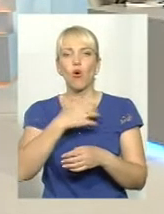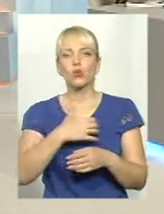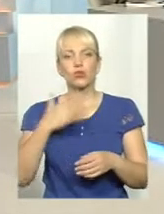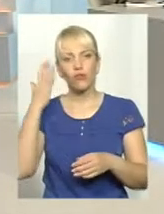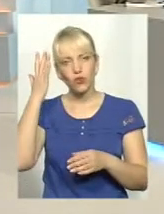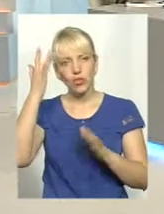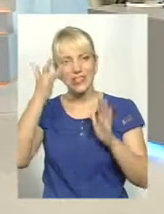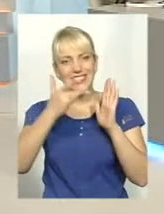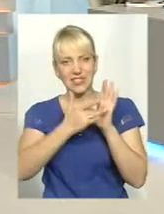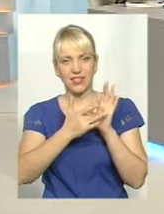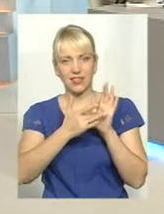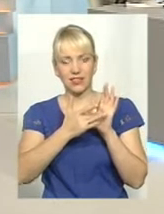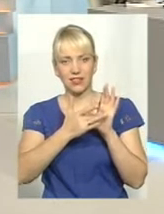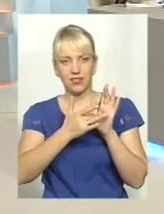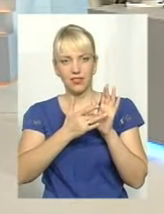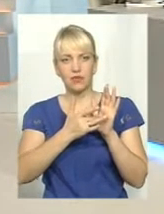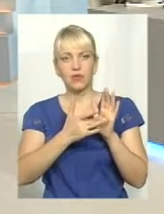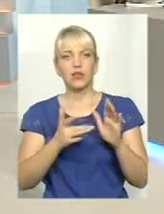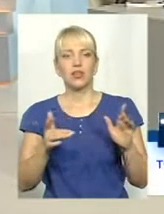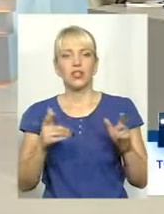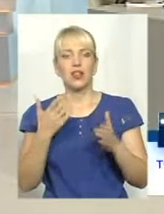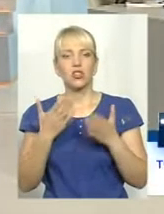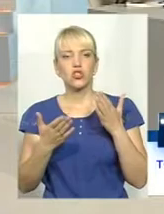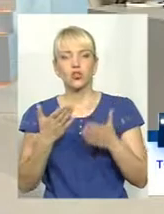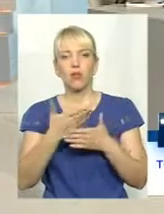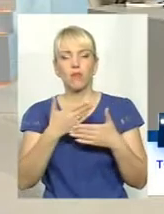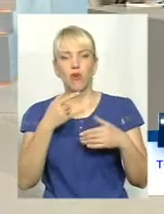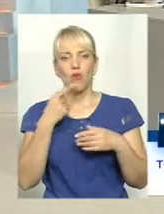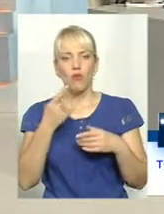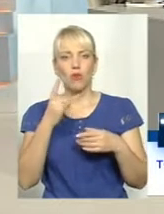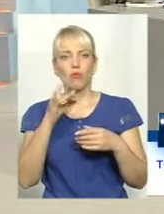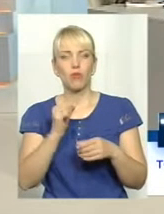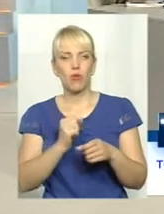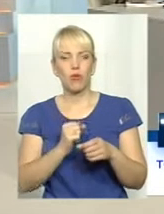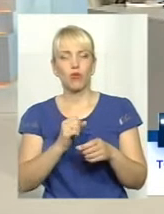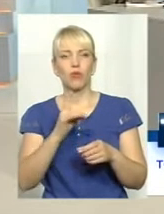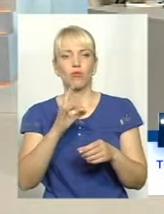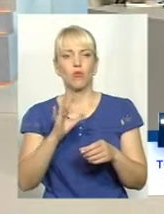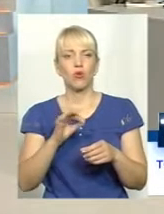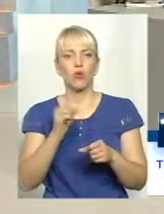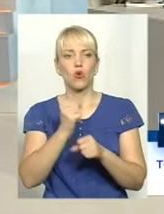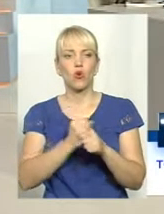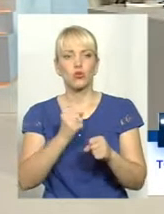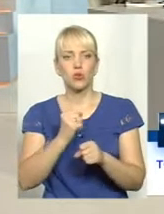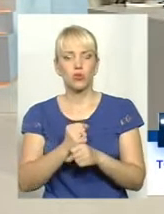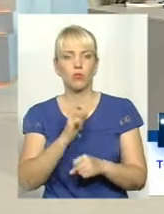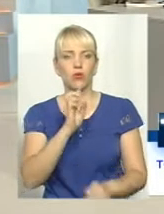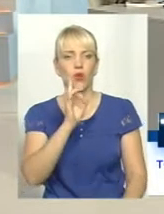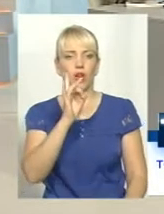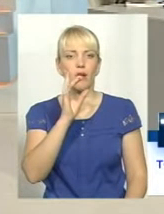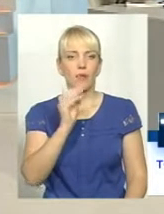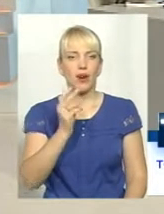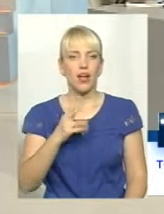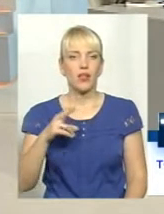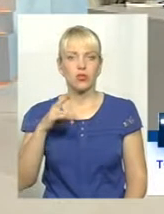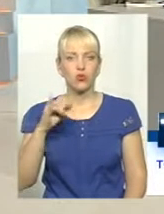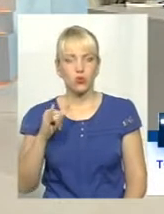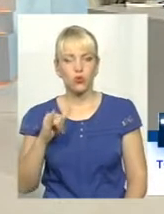є кінцеве бачення, мабуть, все-таки, що хочемо досягти, продати. А що ставиться